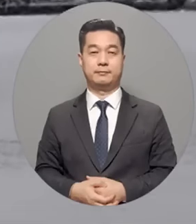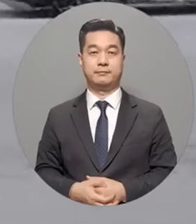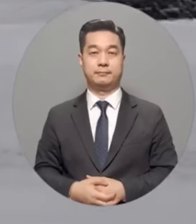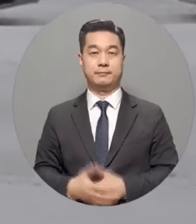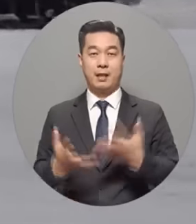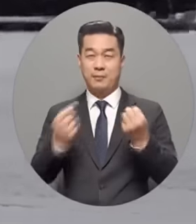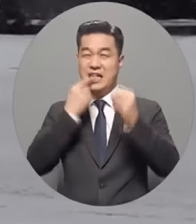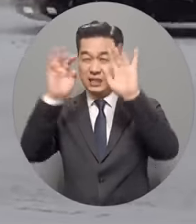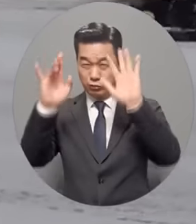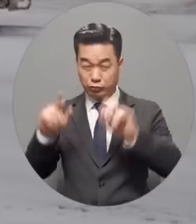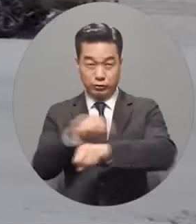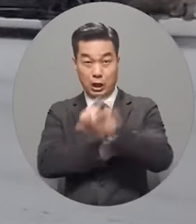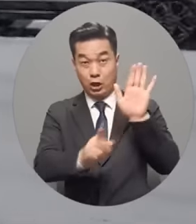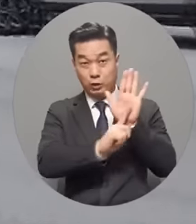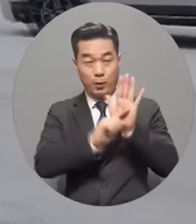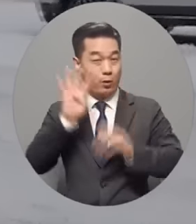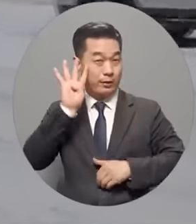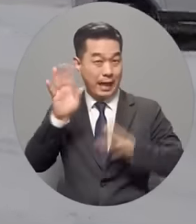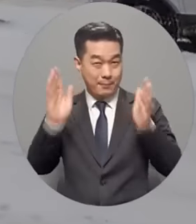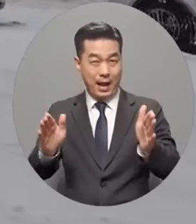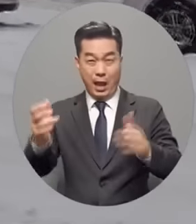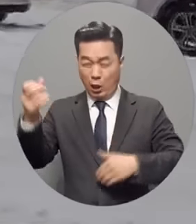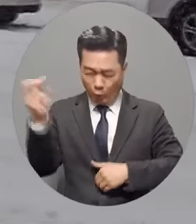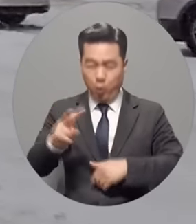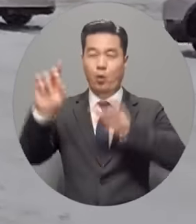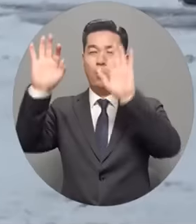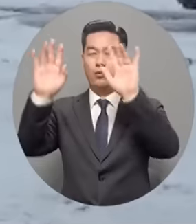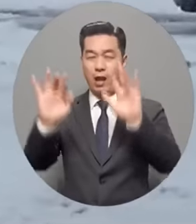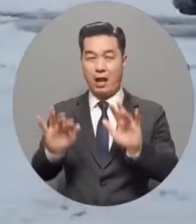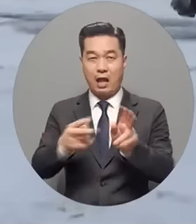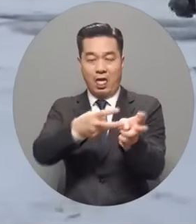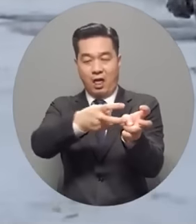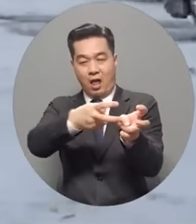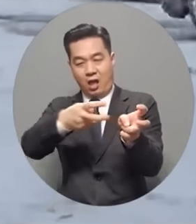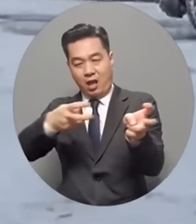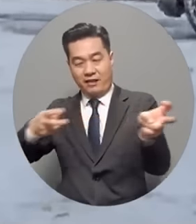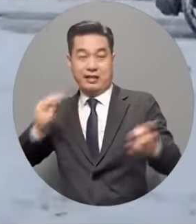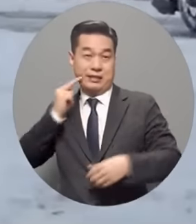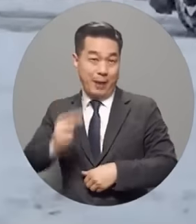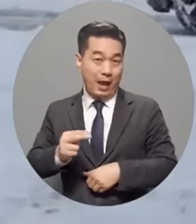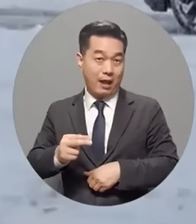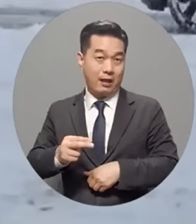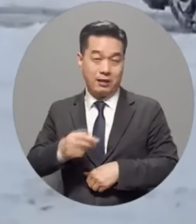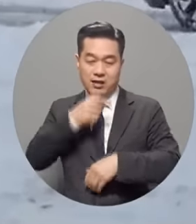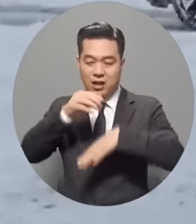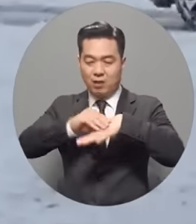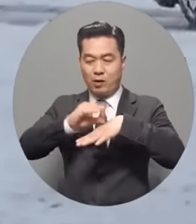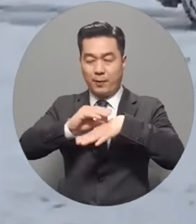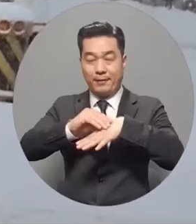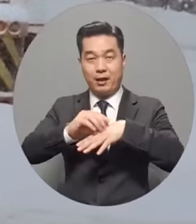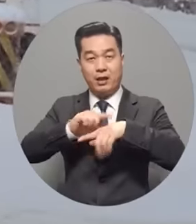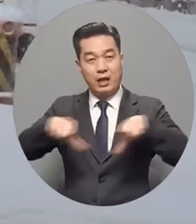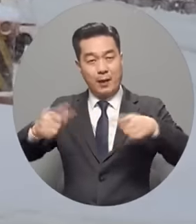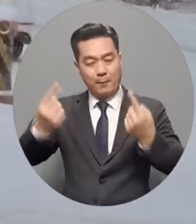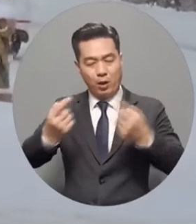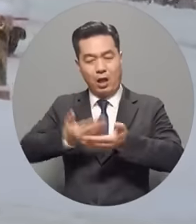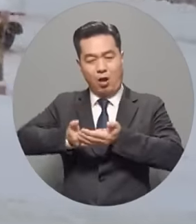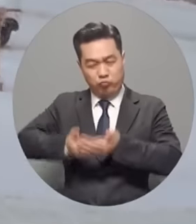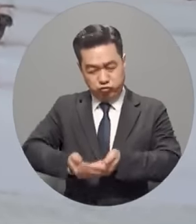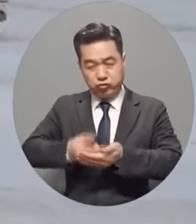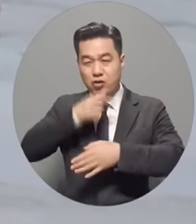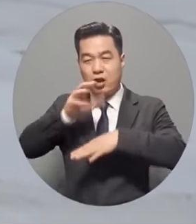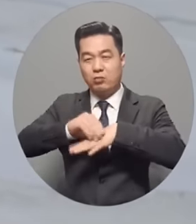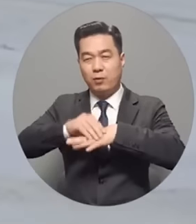대설특보 나흘 만에 다시 많은 눈이 내리면서 시내 교통은 종일 혼잡했습니다. 특히 습기를 머금어 보통 눈보다 무거운